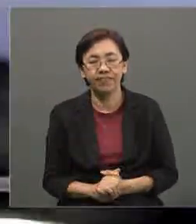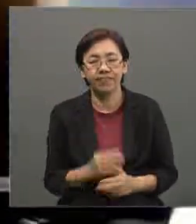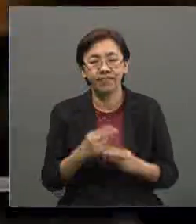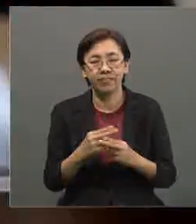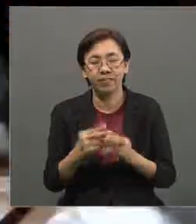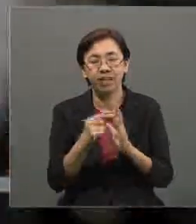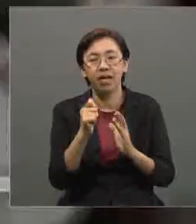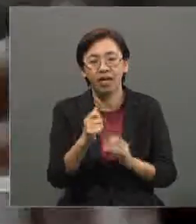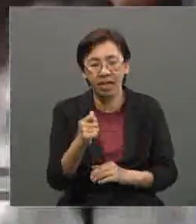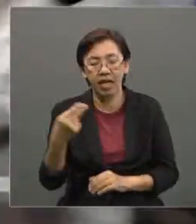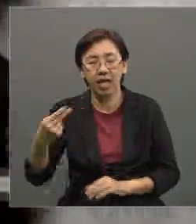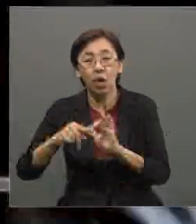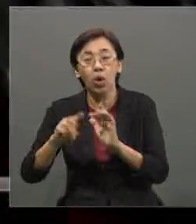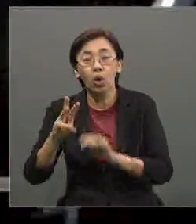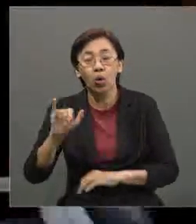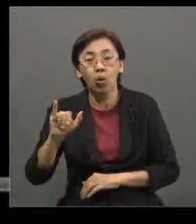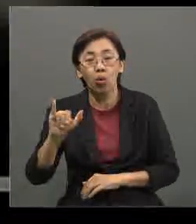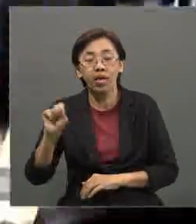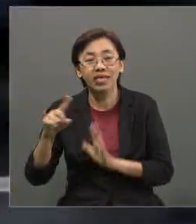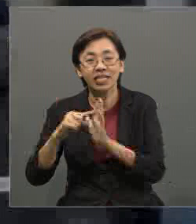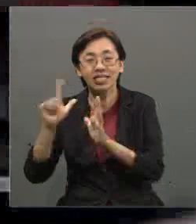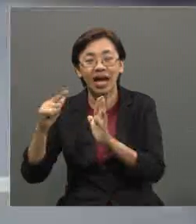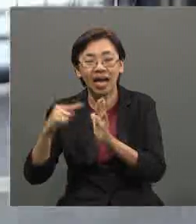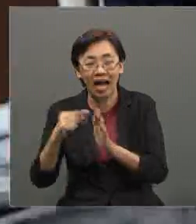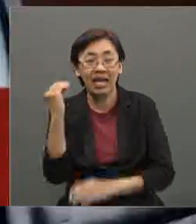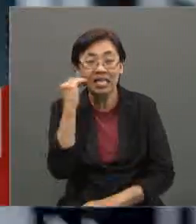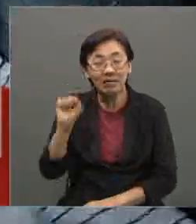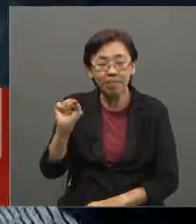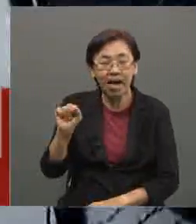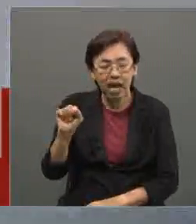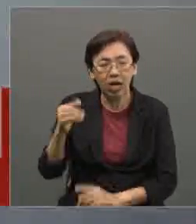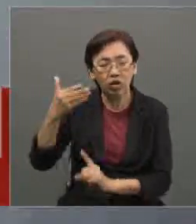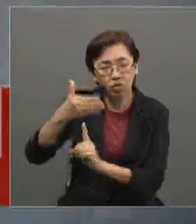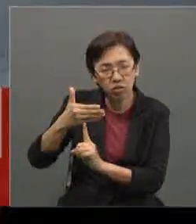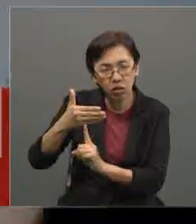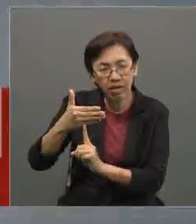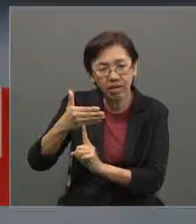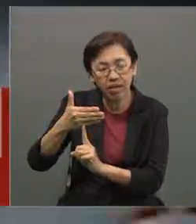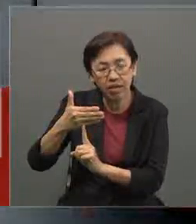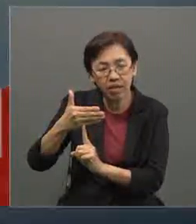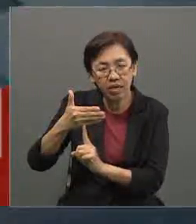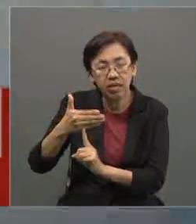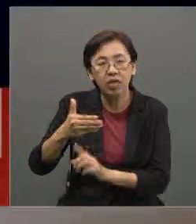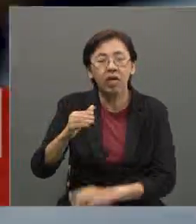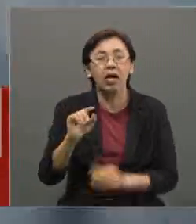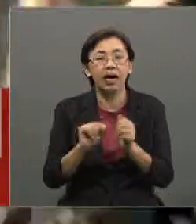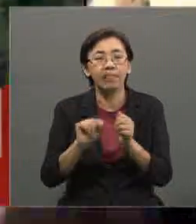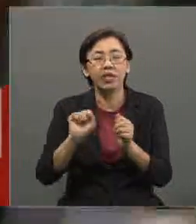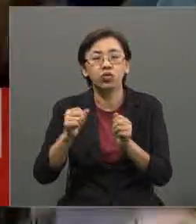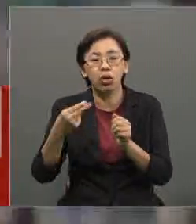เอห้วยศาลานะคะไปถูกจับได้ที่บ้านหลังนึงค่ะที่ซอยหมู่บ้านบัวงามในเขตสวนหลวง